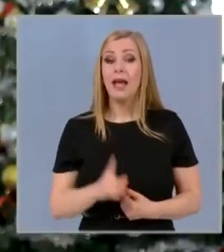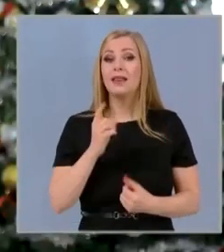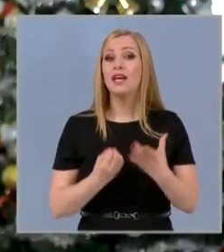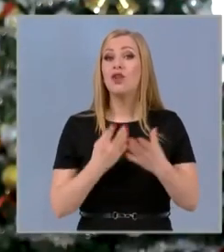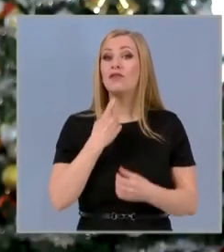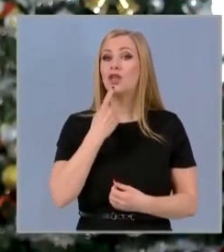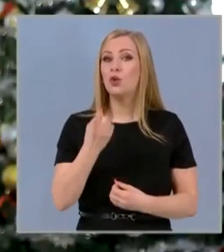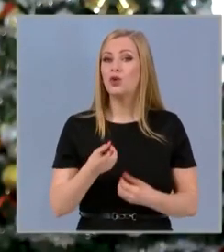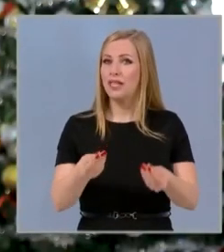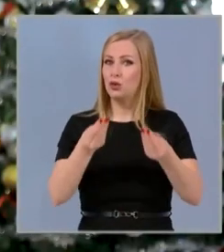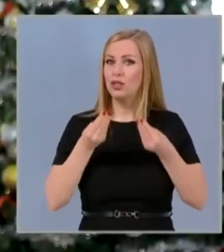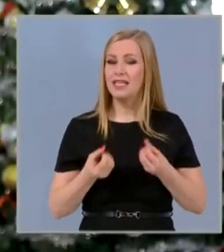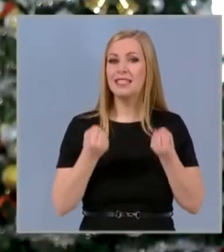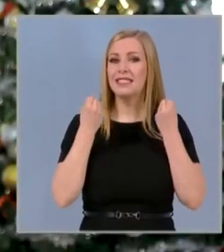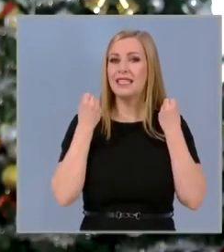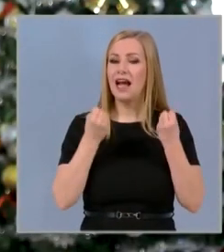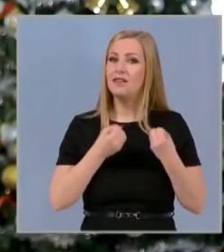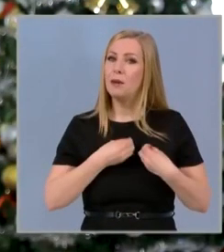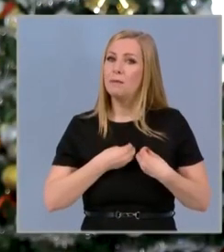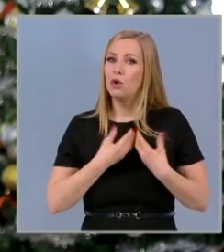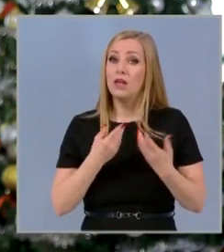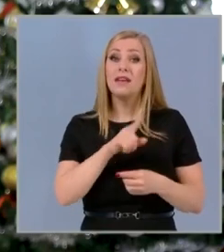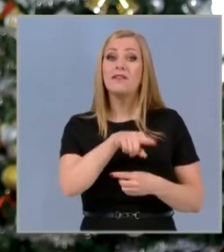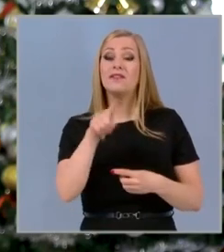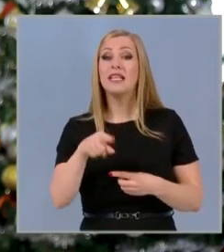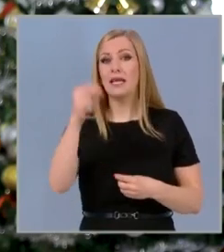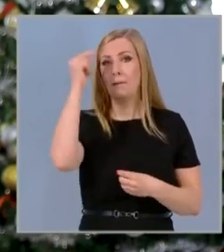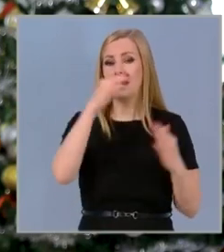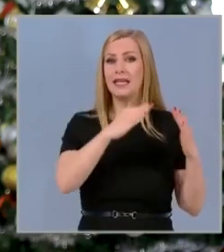новата година донесе здраве и благоденствие във всеки